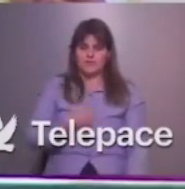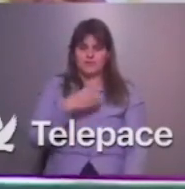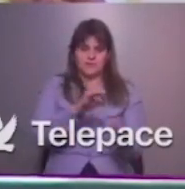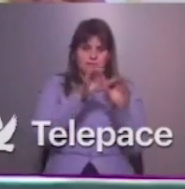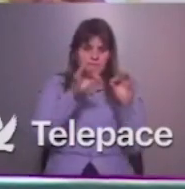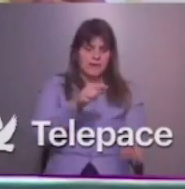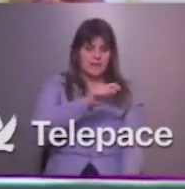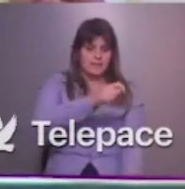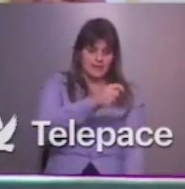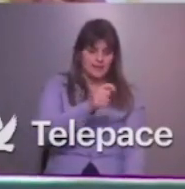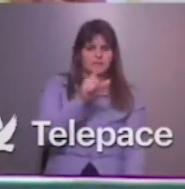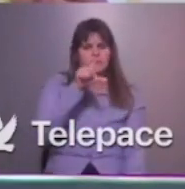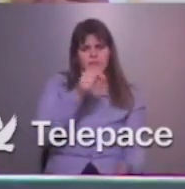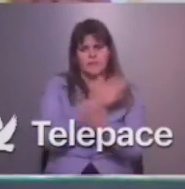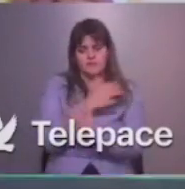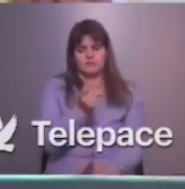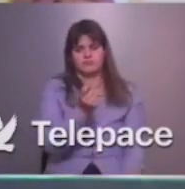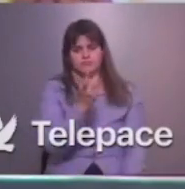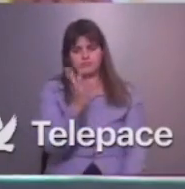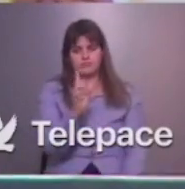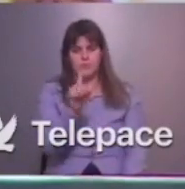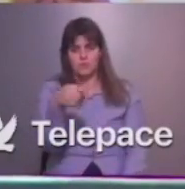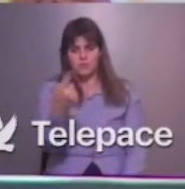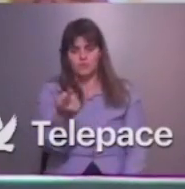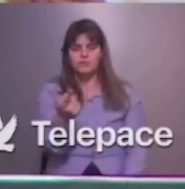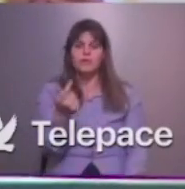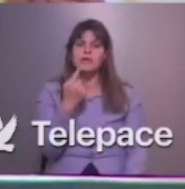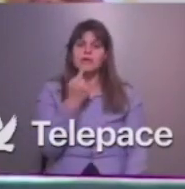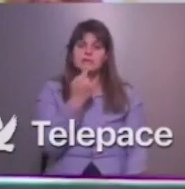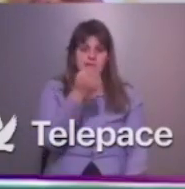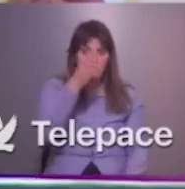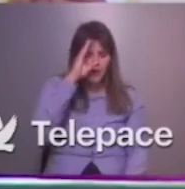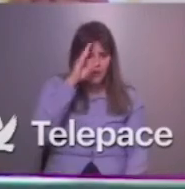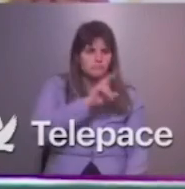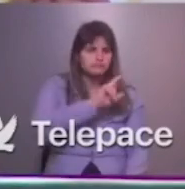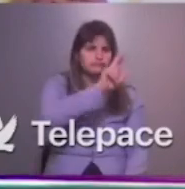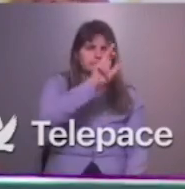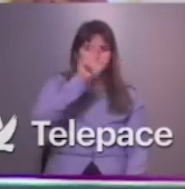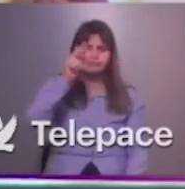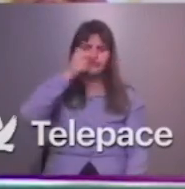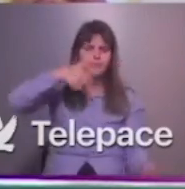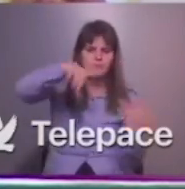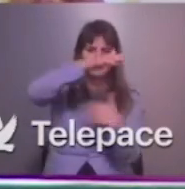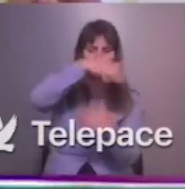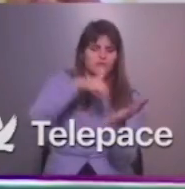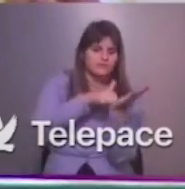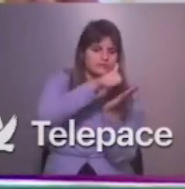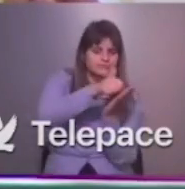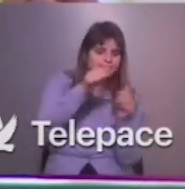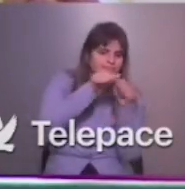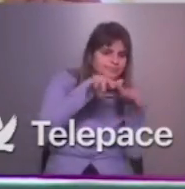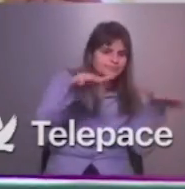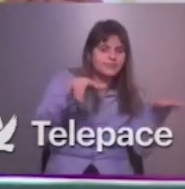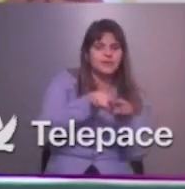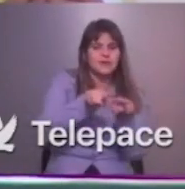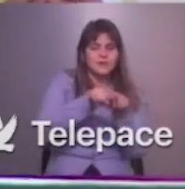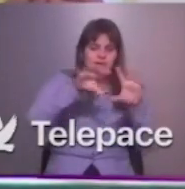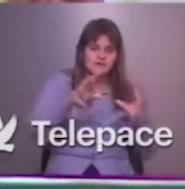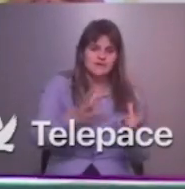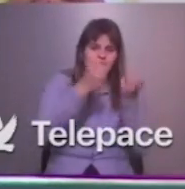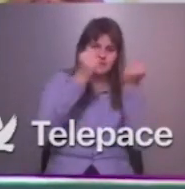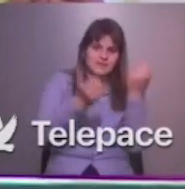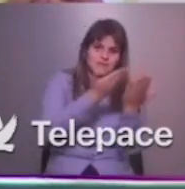Sospinti dallo stesso Spirito, Pietro e gli Apostoli divennero intrepidi annunciatori del